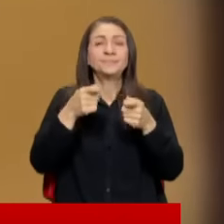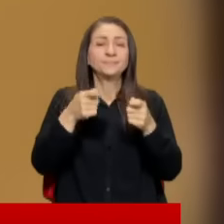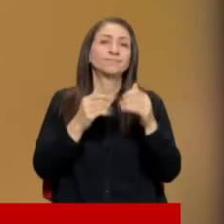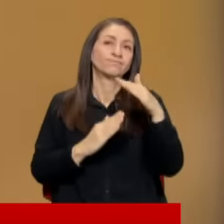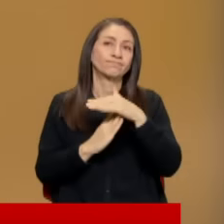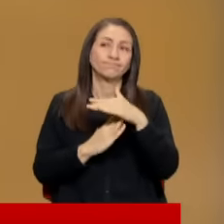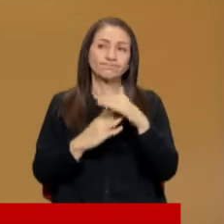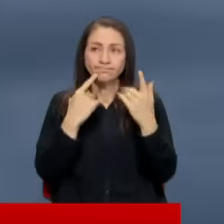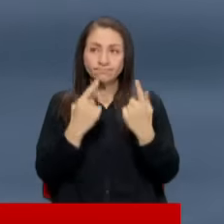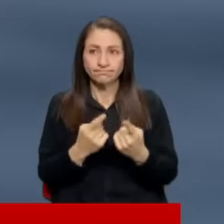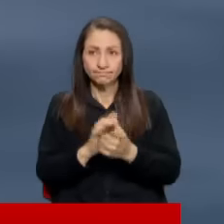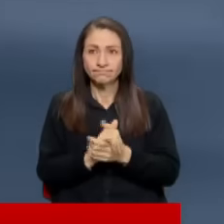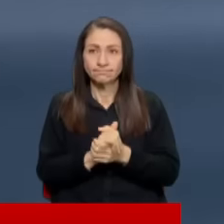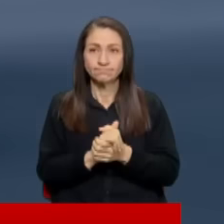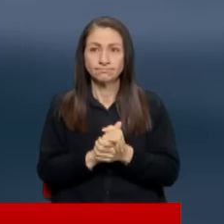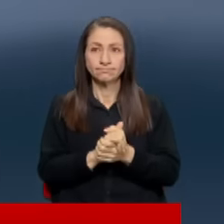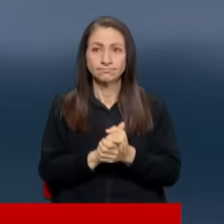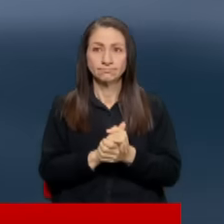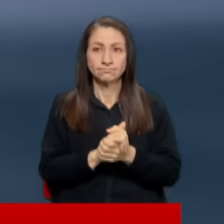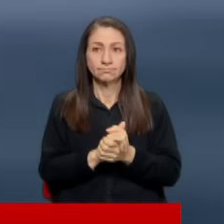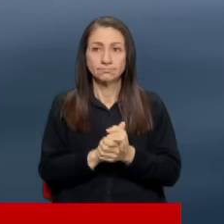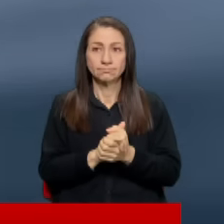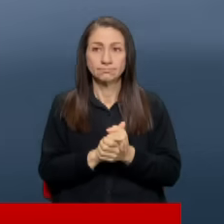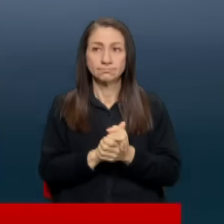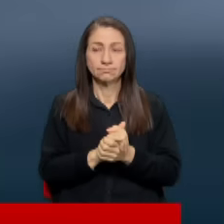ara verildiğini açıkladı.